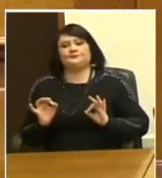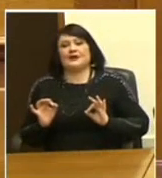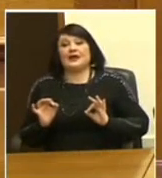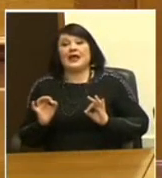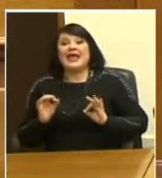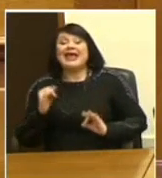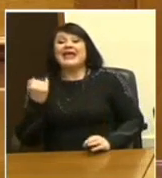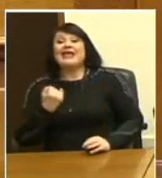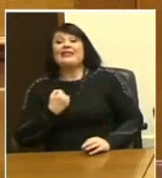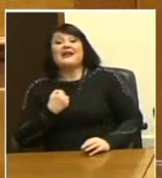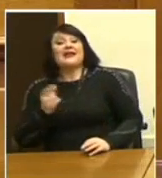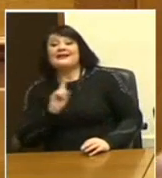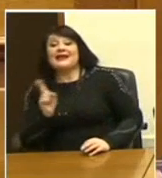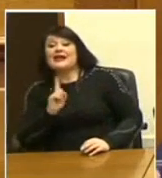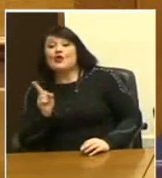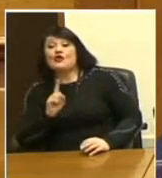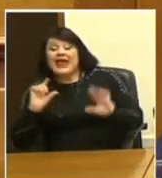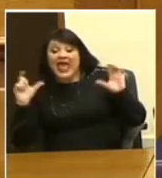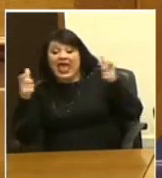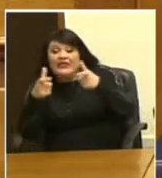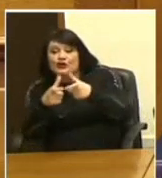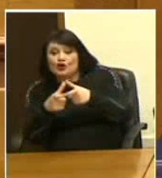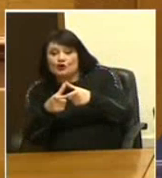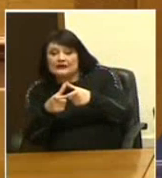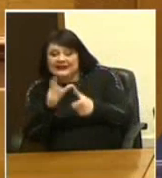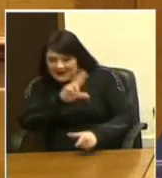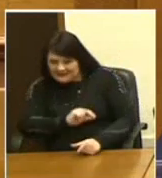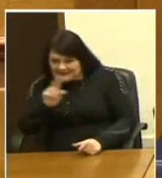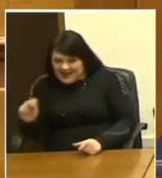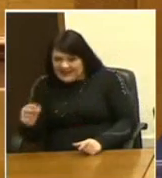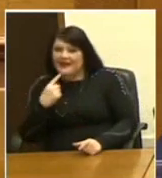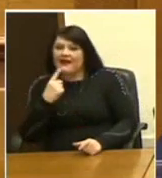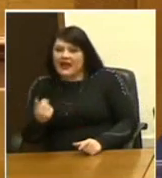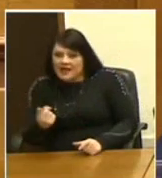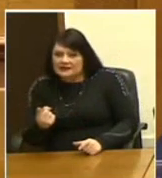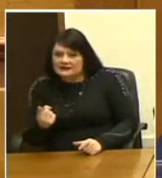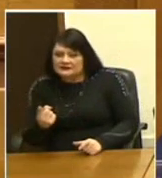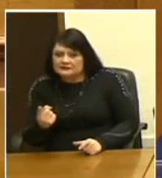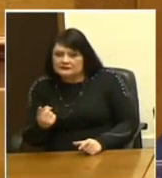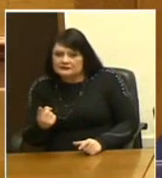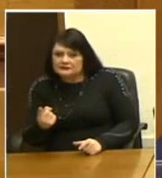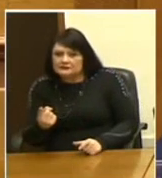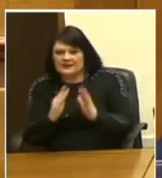γιατί διαρκώς κάνετε σκεμμένα την ίδια λαθροχειρία, η οποία υπάρχει στα